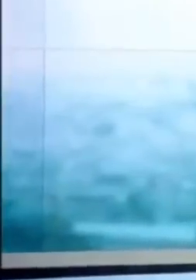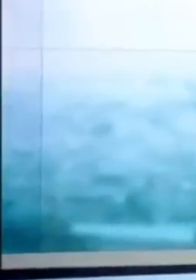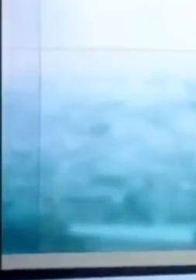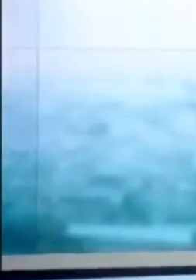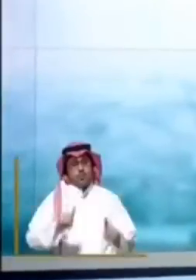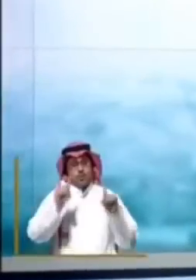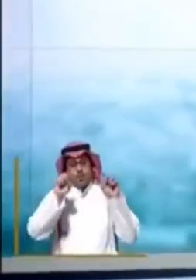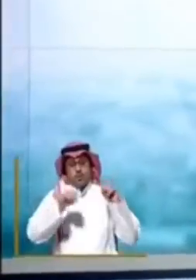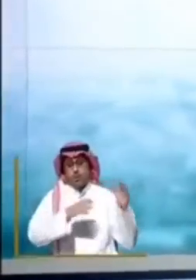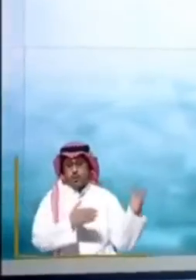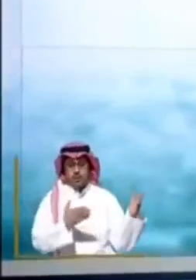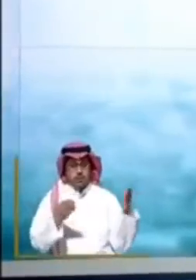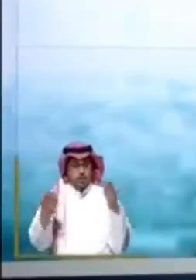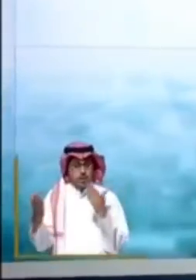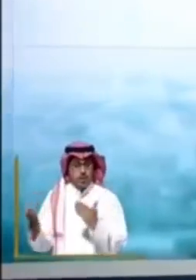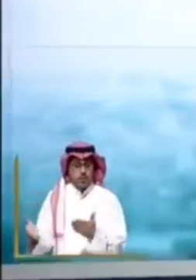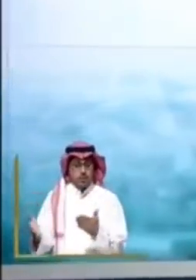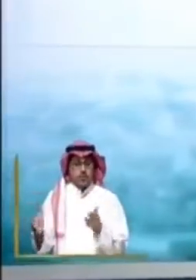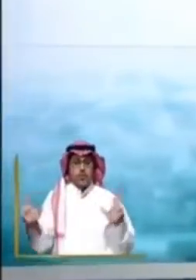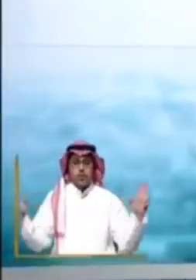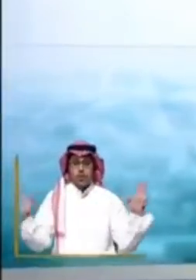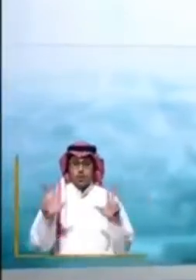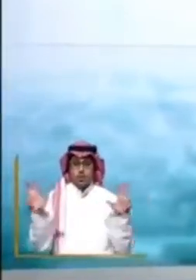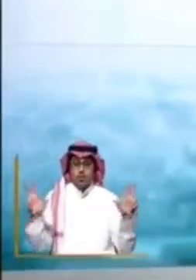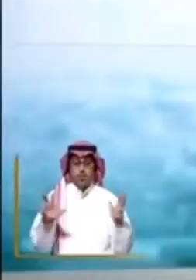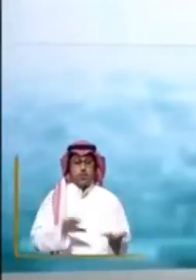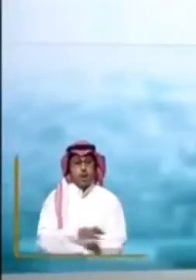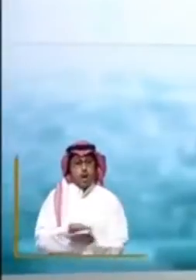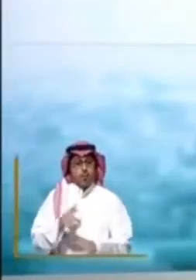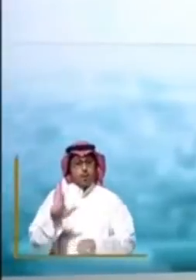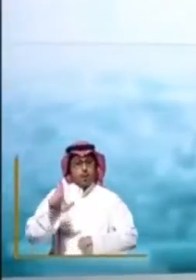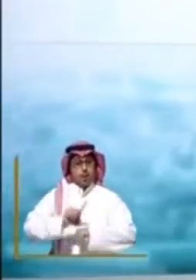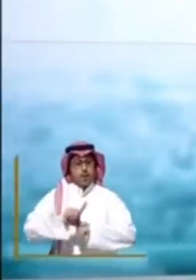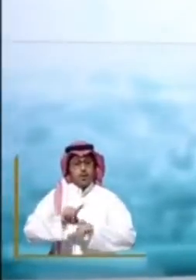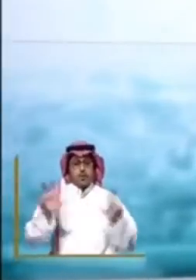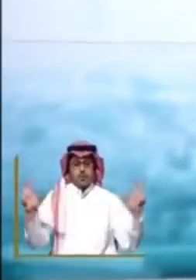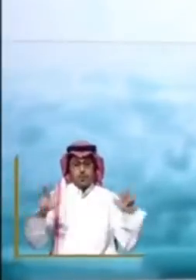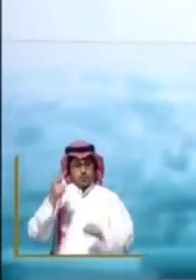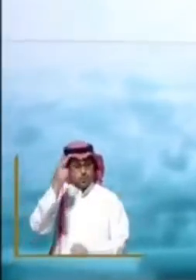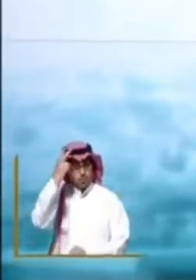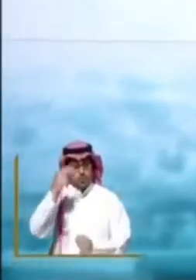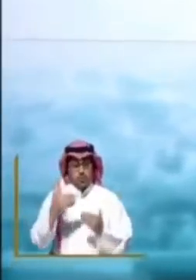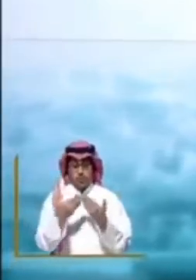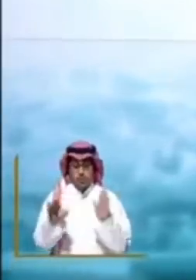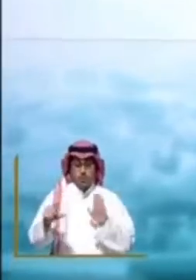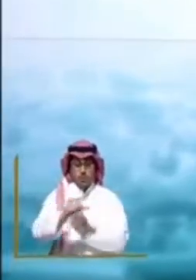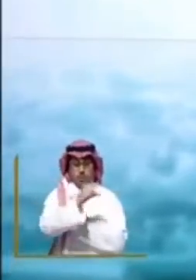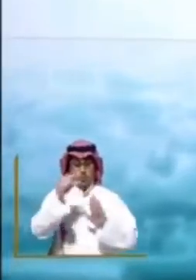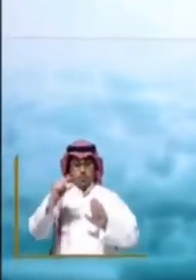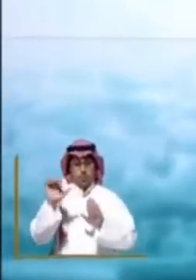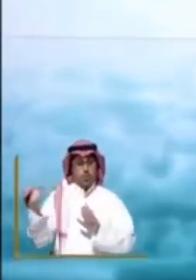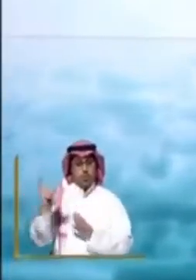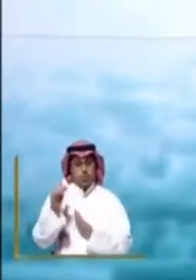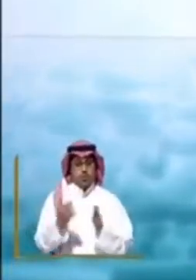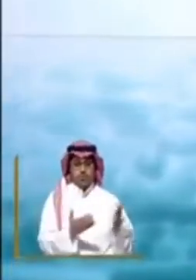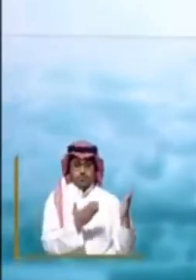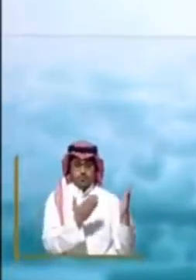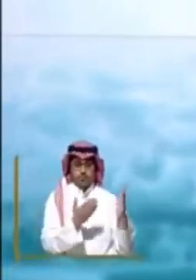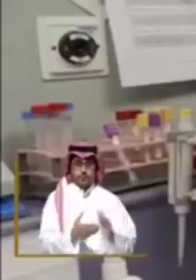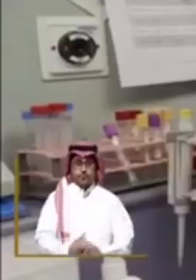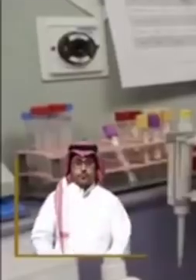السلام عليكم ورحمة الله وبركاته، أهلا بكم مشاهدينا إلى نشرة الأخبار الرئيسة من قناة السعودية، والبداية